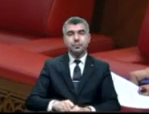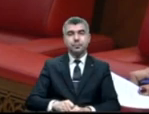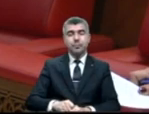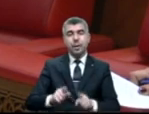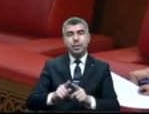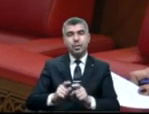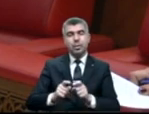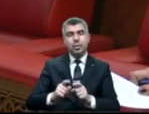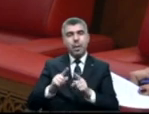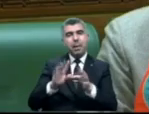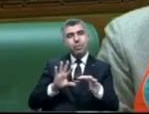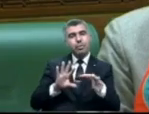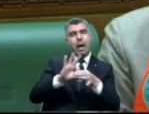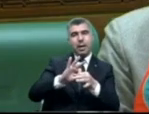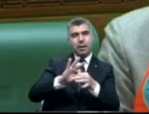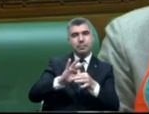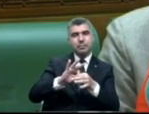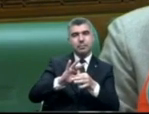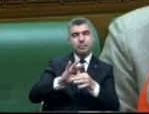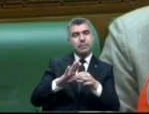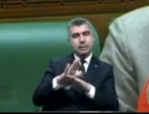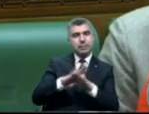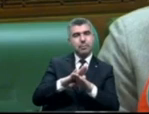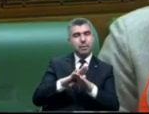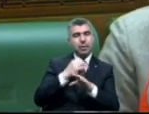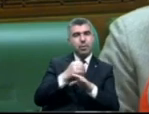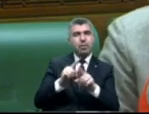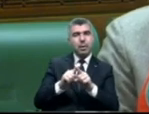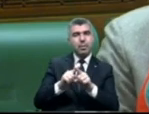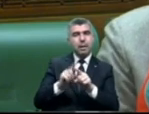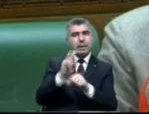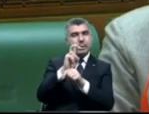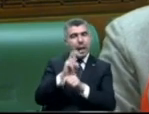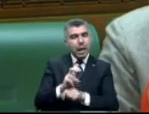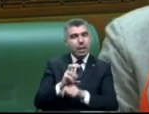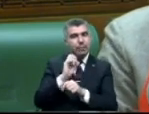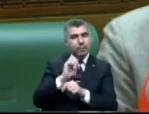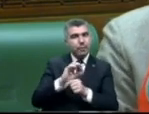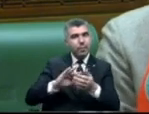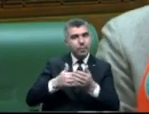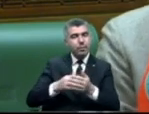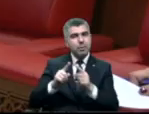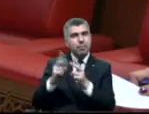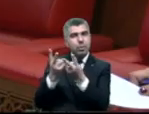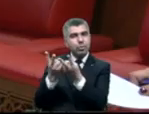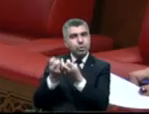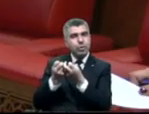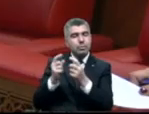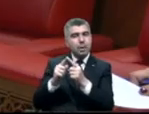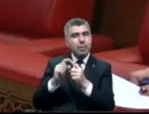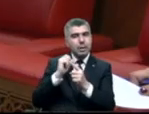تعبئة الشراكات وإعادة النظر في سلة التمويلات والاستثمار الناجع لجاذبية